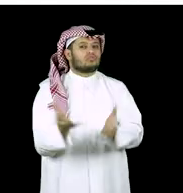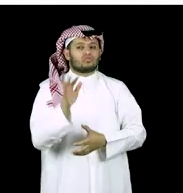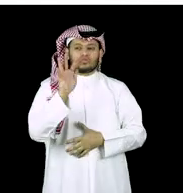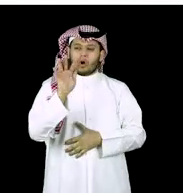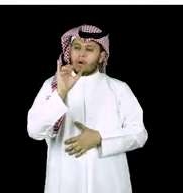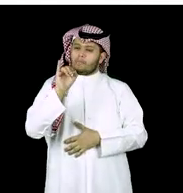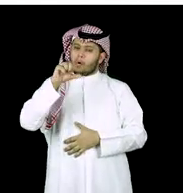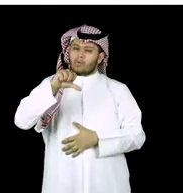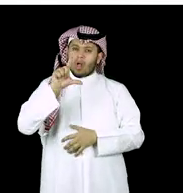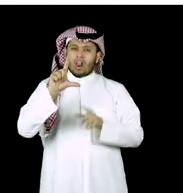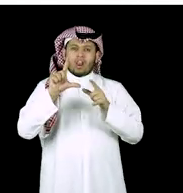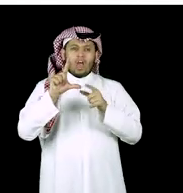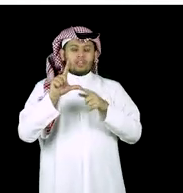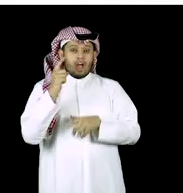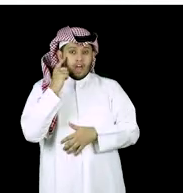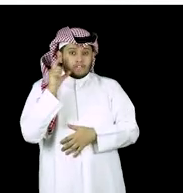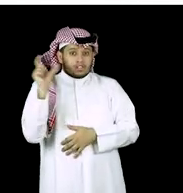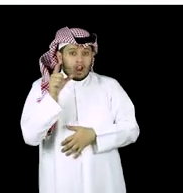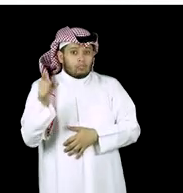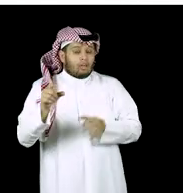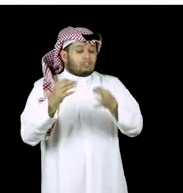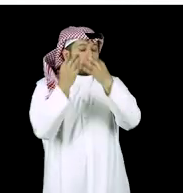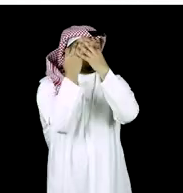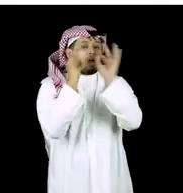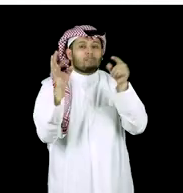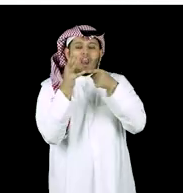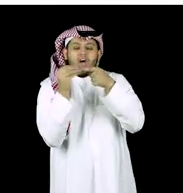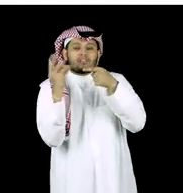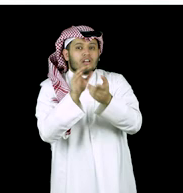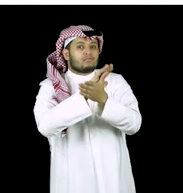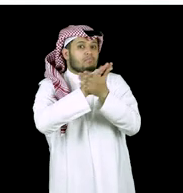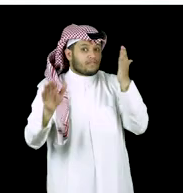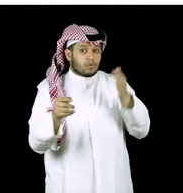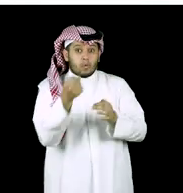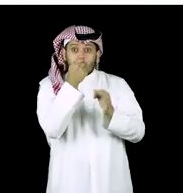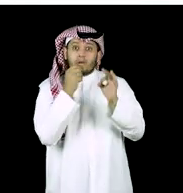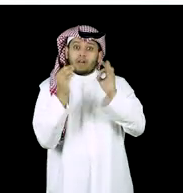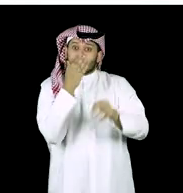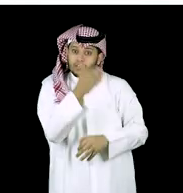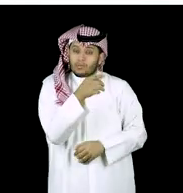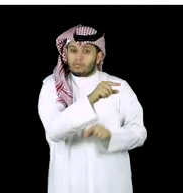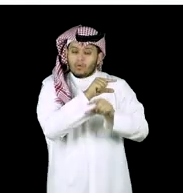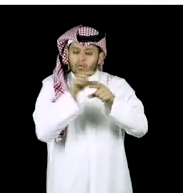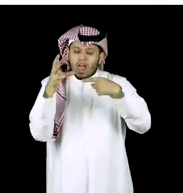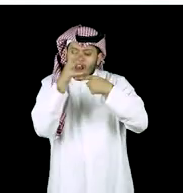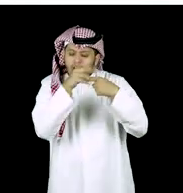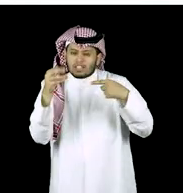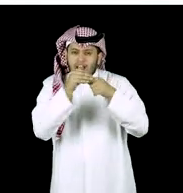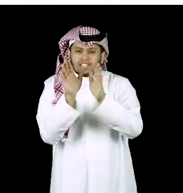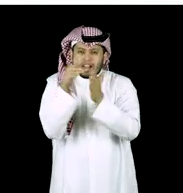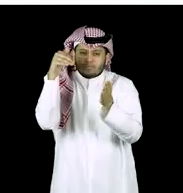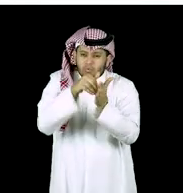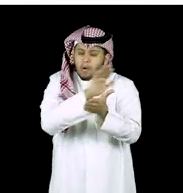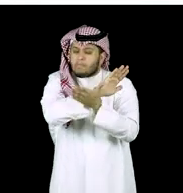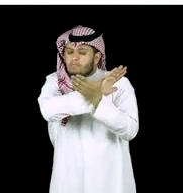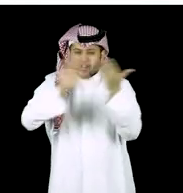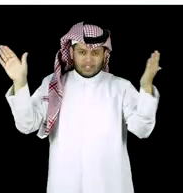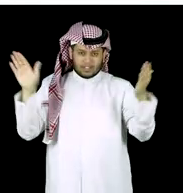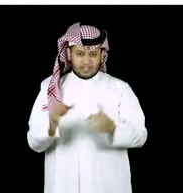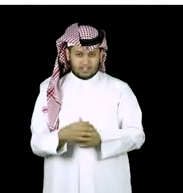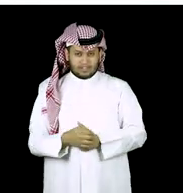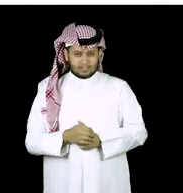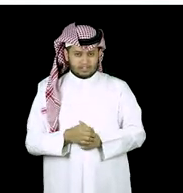فالنظام السياسي الإسلامي شامل، قال تعالى: ما فرطنا في الكتاب من شيء.